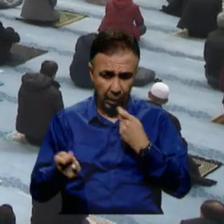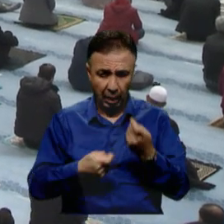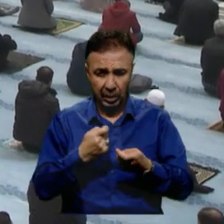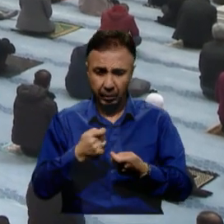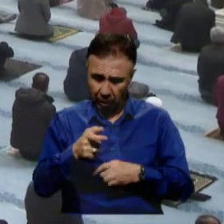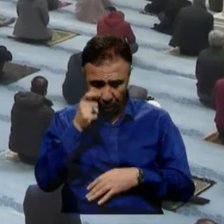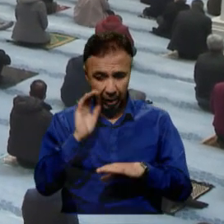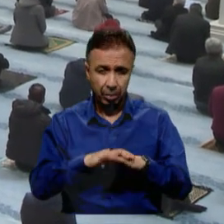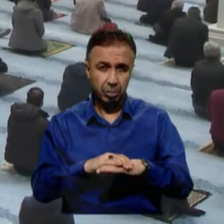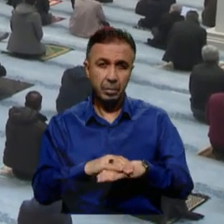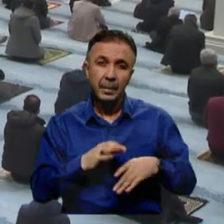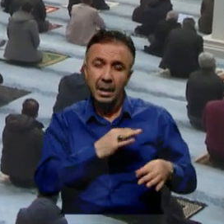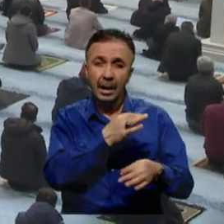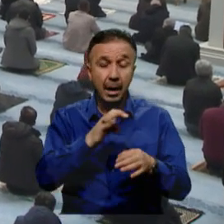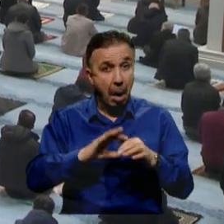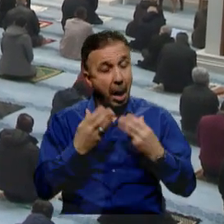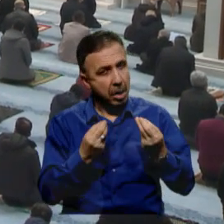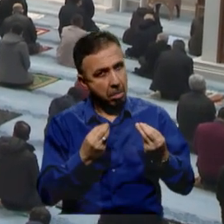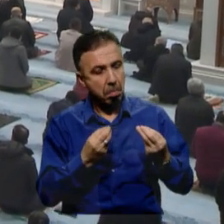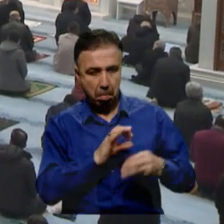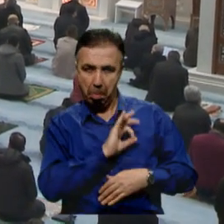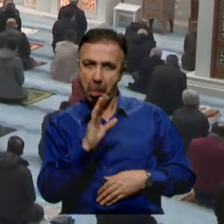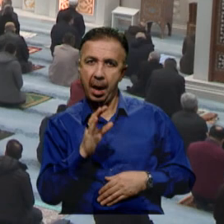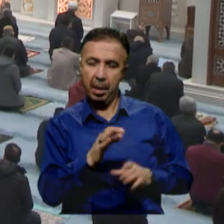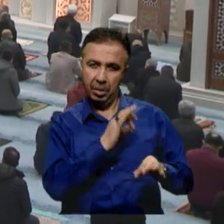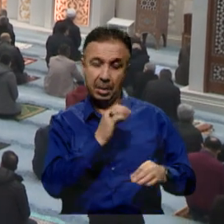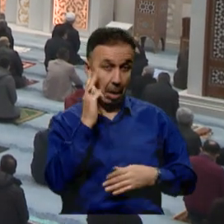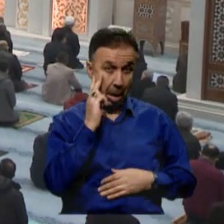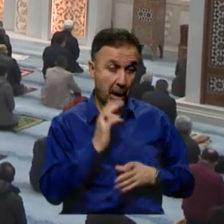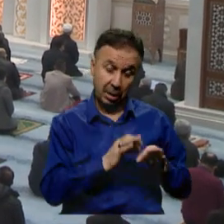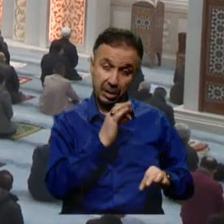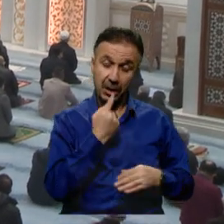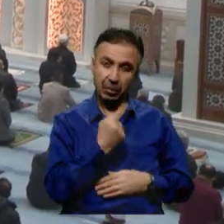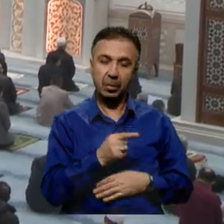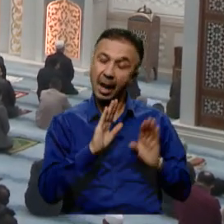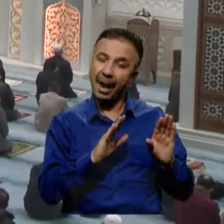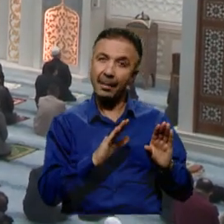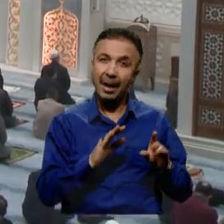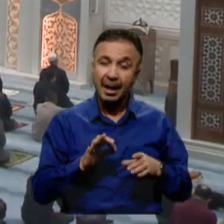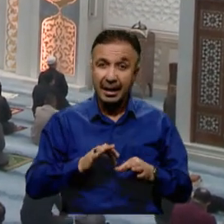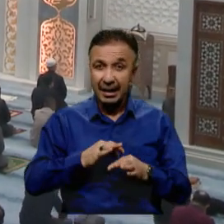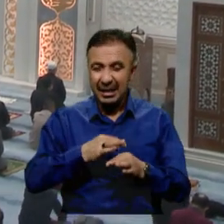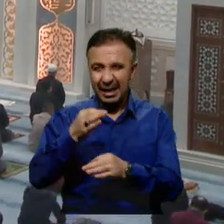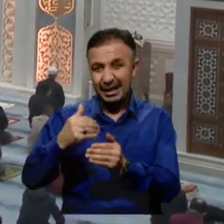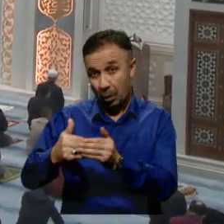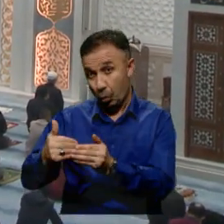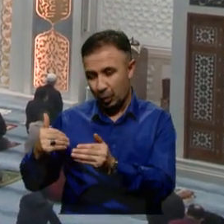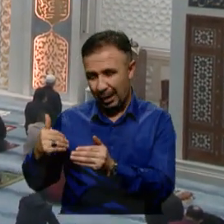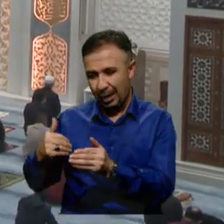ediyoruz. İnsanlar ne iyi insan, ne dürüst insan, ne ahlaklı insan diyor. Ama insanlardan uzakta olduğumuz